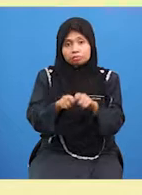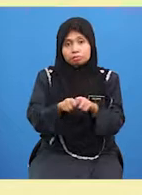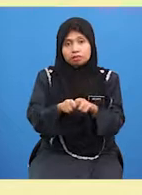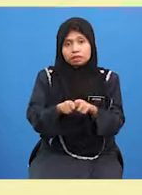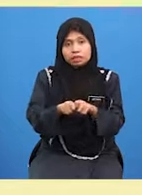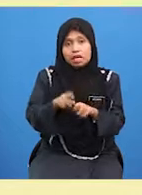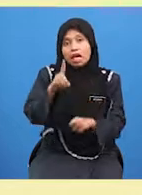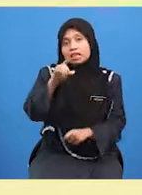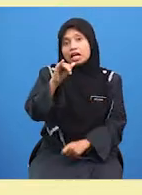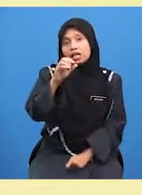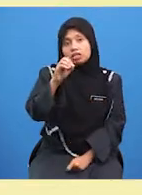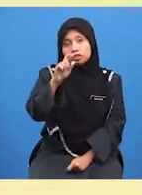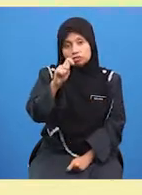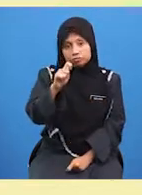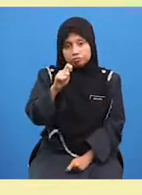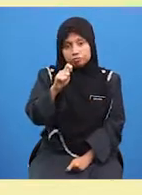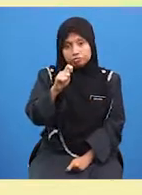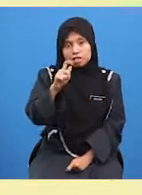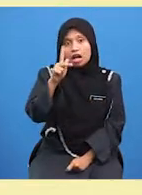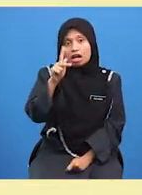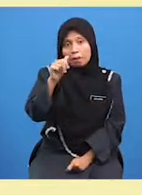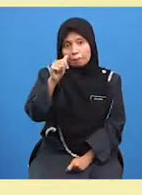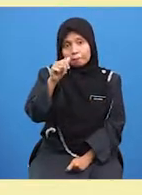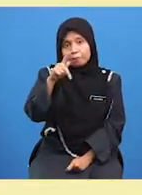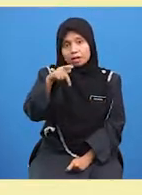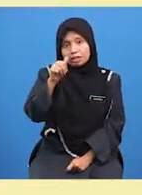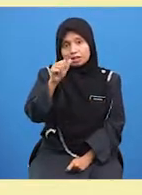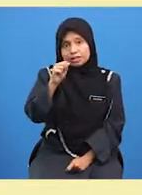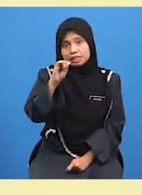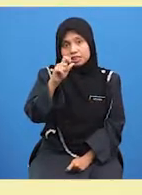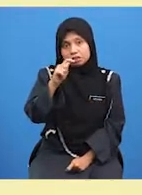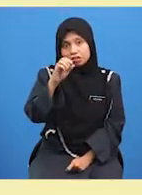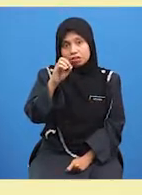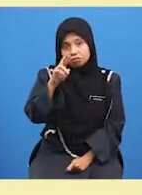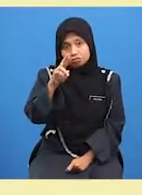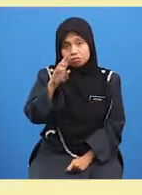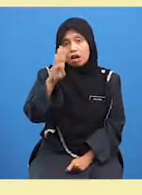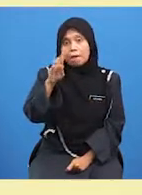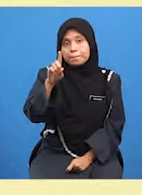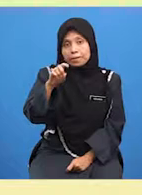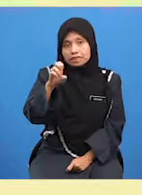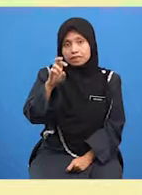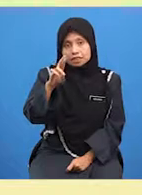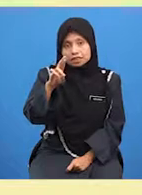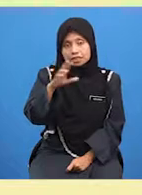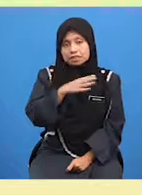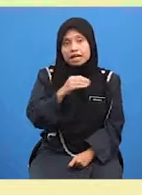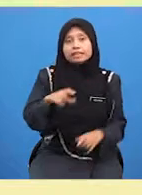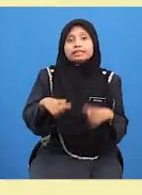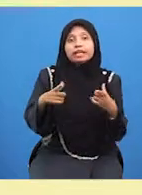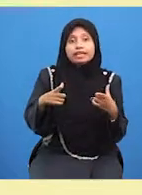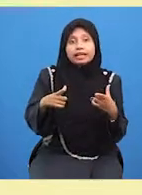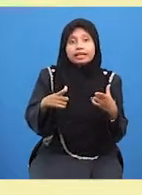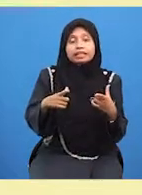seperti diod pemancar cahaya, kapasitor, transistor, buzzer, penderia dan